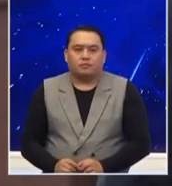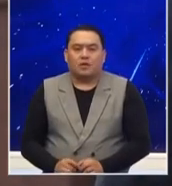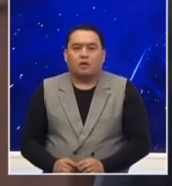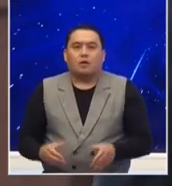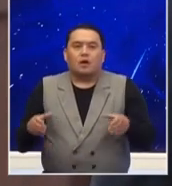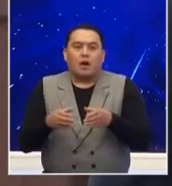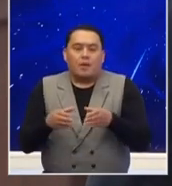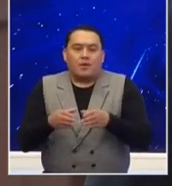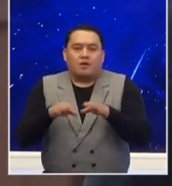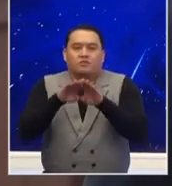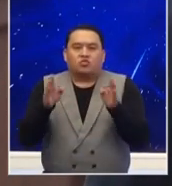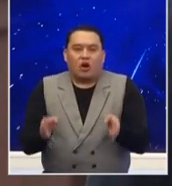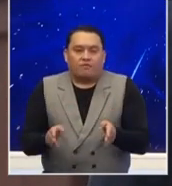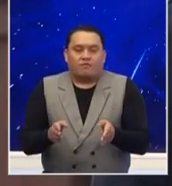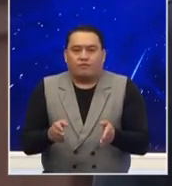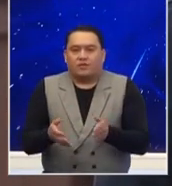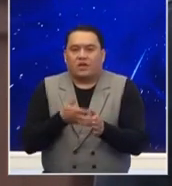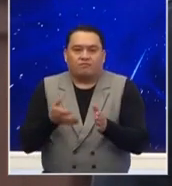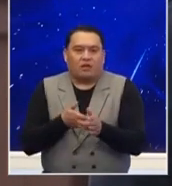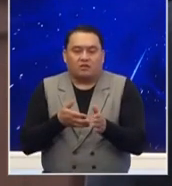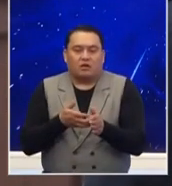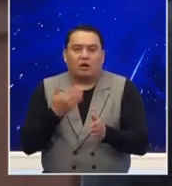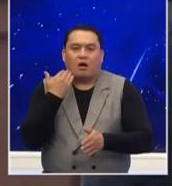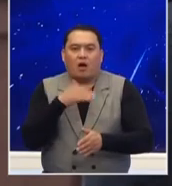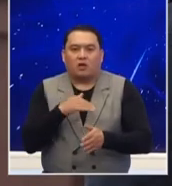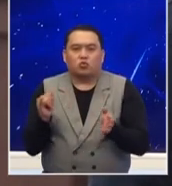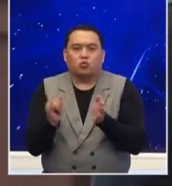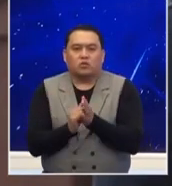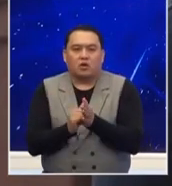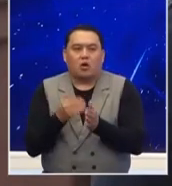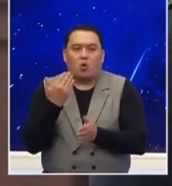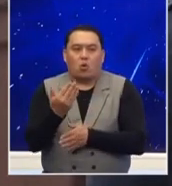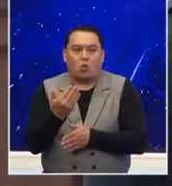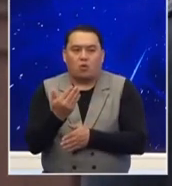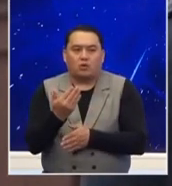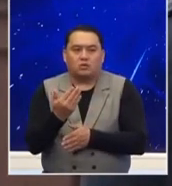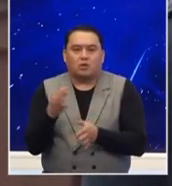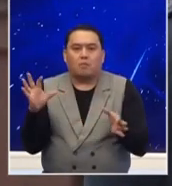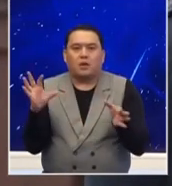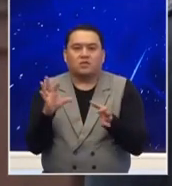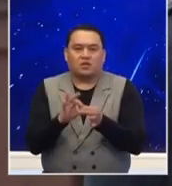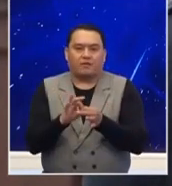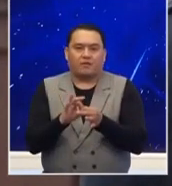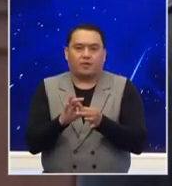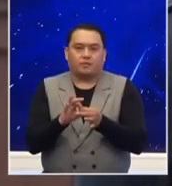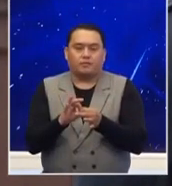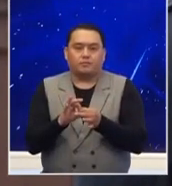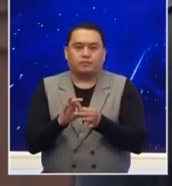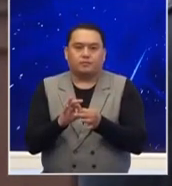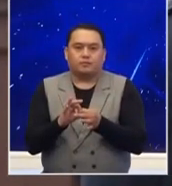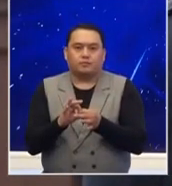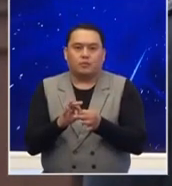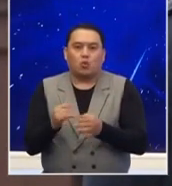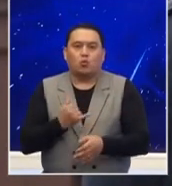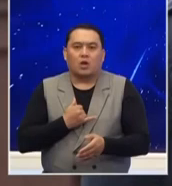комплектность шкафов. Второй большой вопрос – это качество монтажа от шкафных сооружений к самим потребителям. У